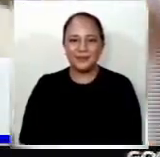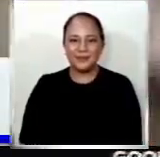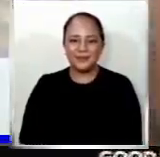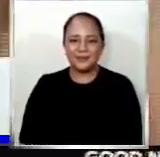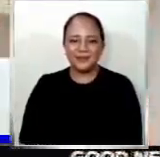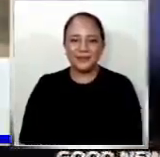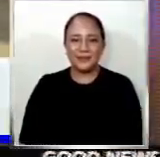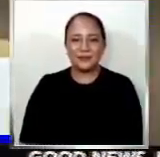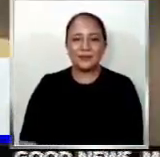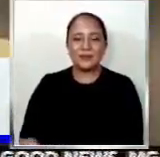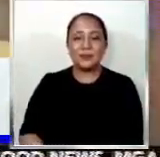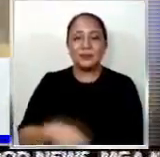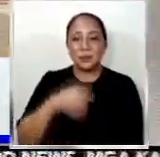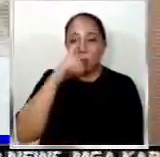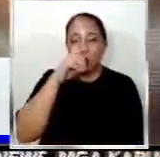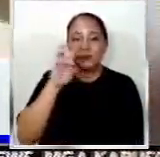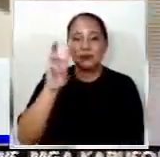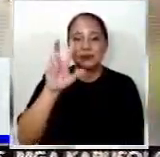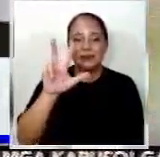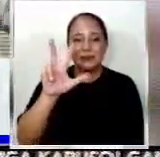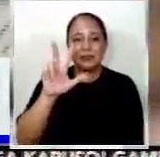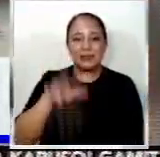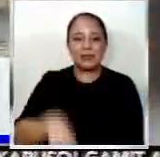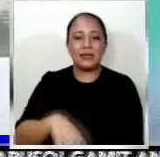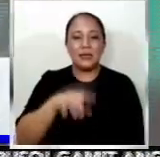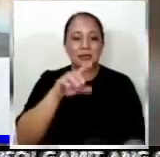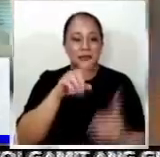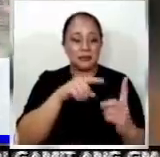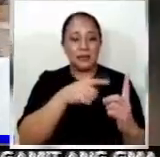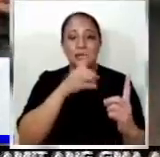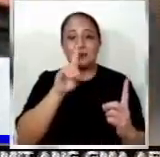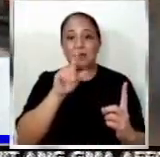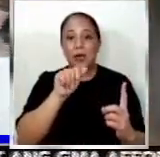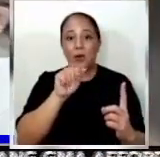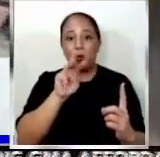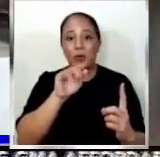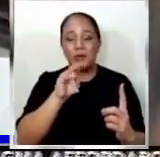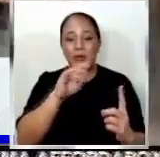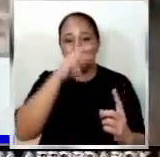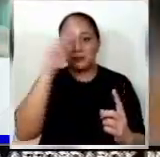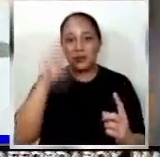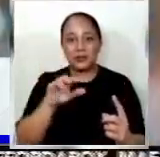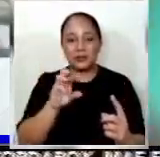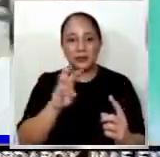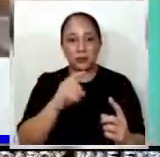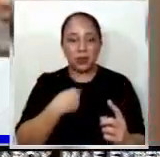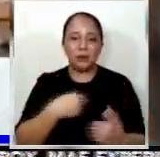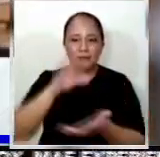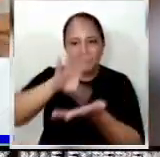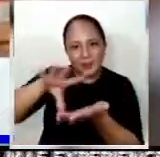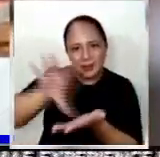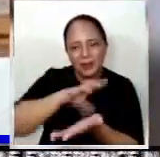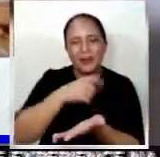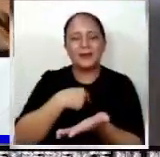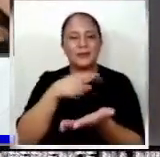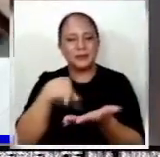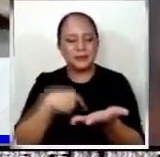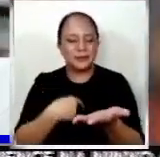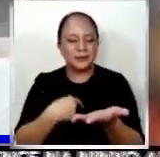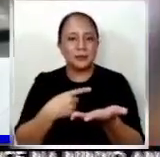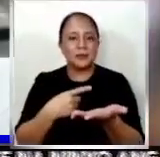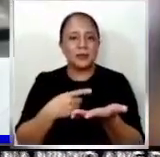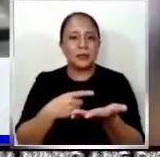63rd birthday ni Mang Rading Dawina noong March 16. May handa, syempre may cake. Pero ang simpleng okasyon